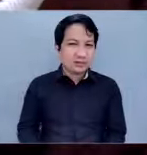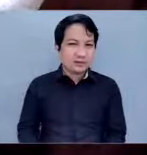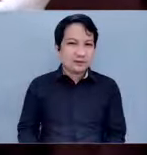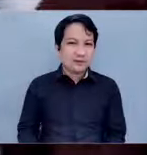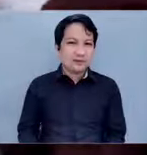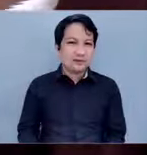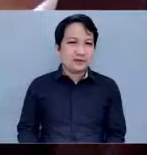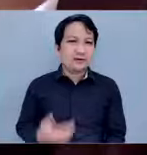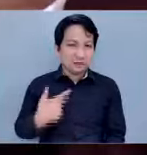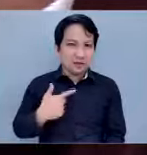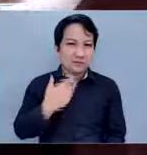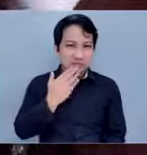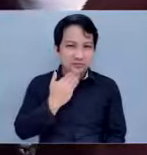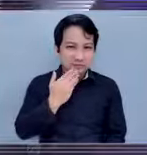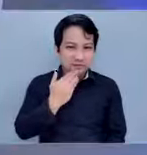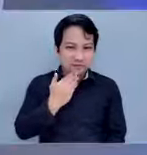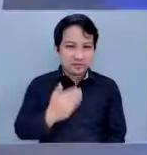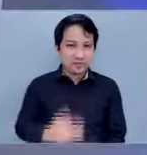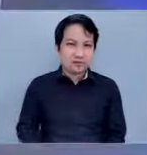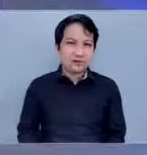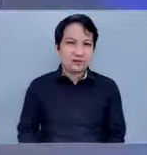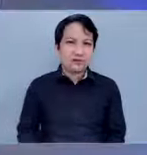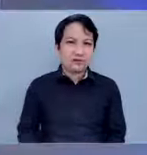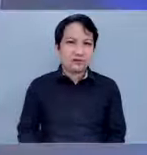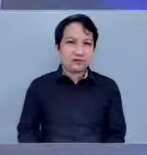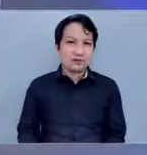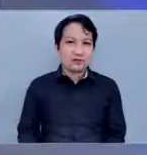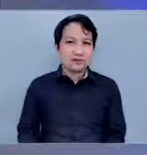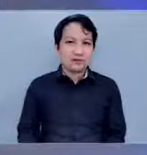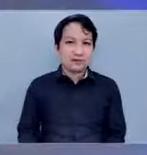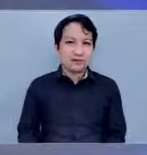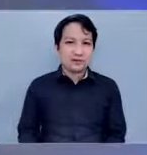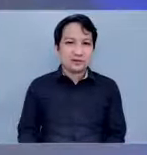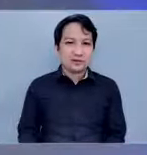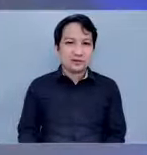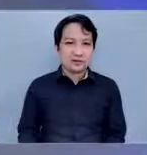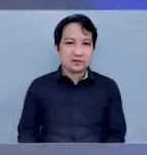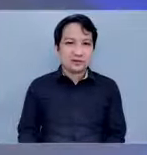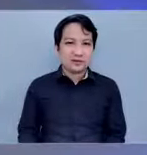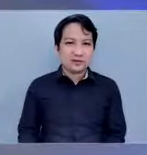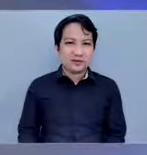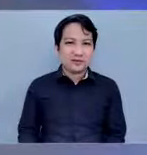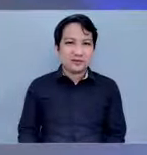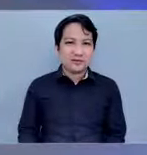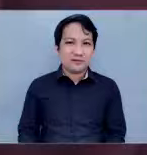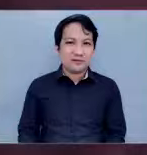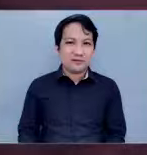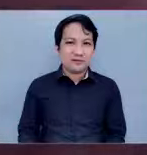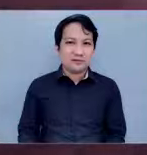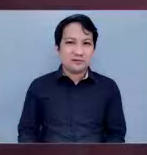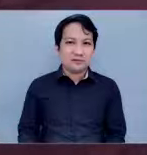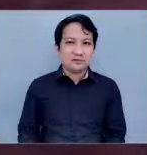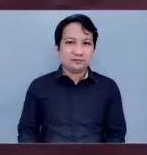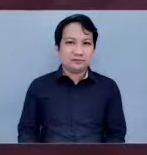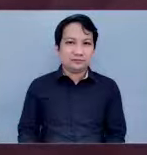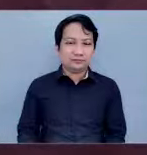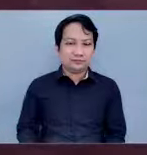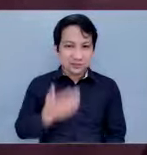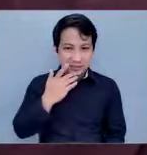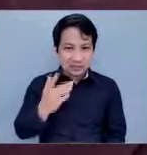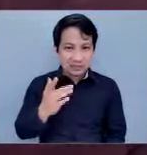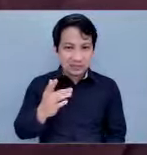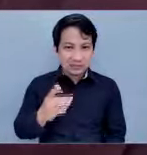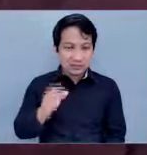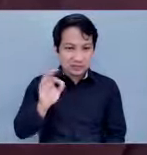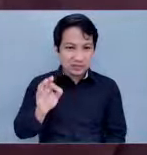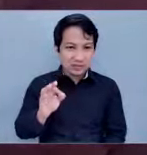ba? Yung so, Angelo, ano ba yung mga importante, mga dapat alam? Una po yung rice dough natin. Tinlatin na